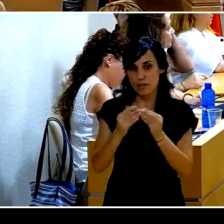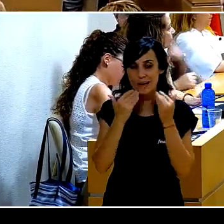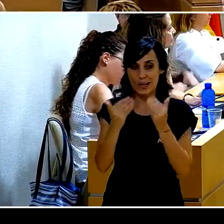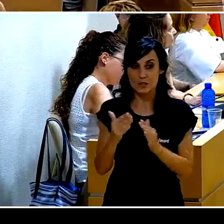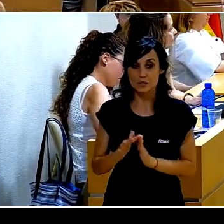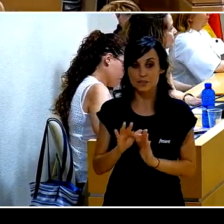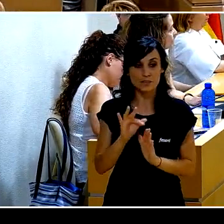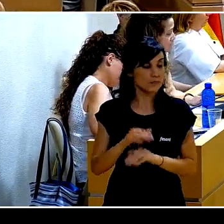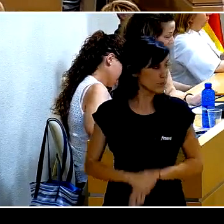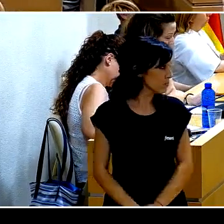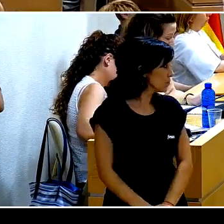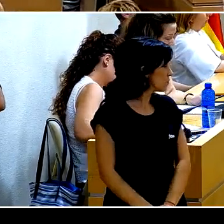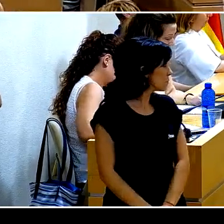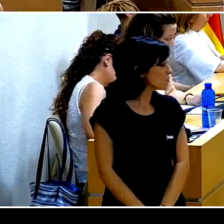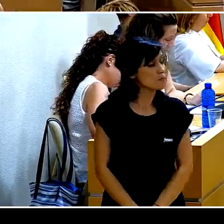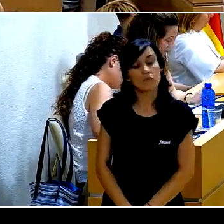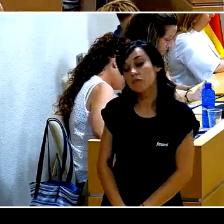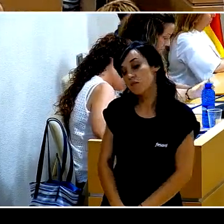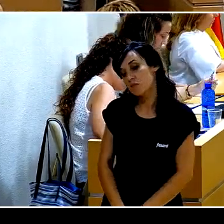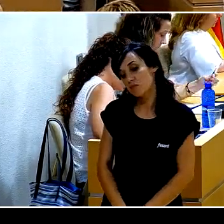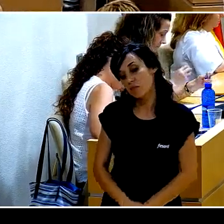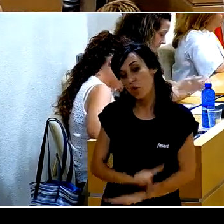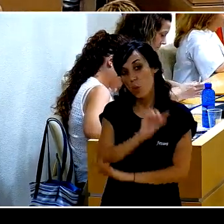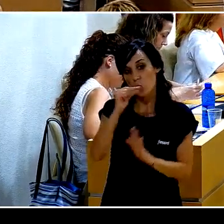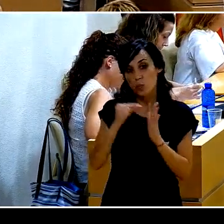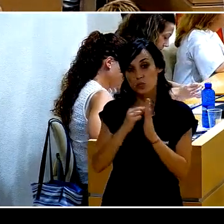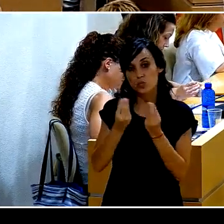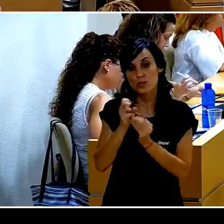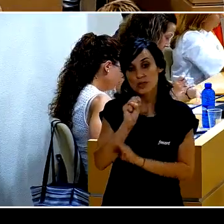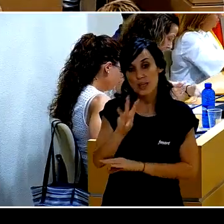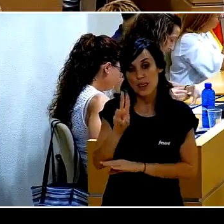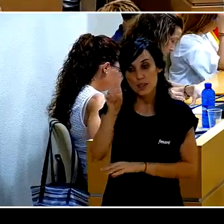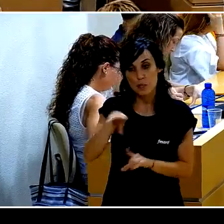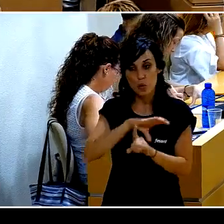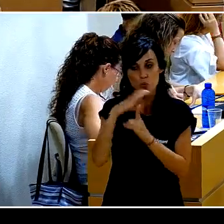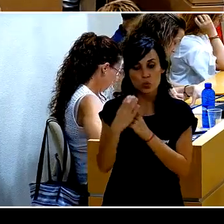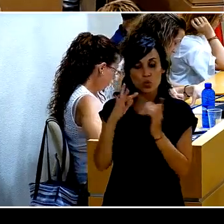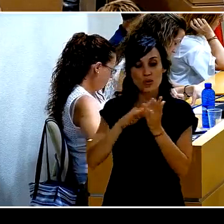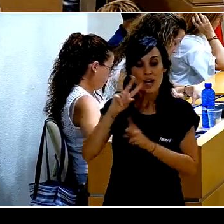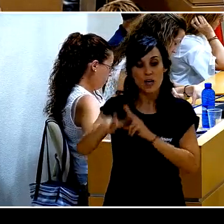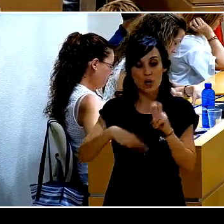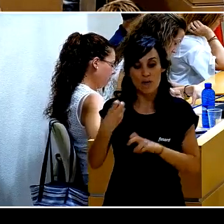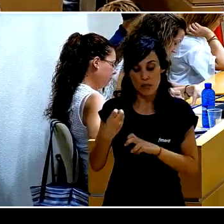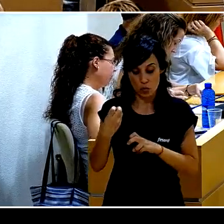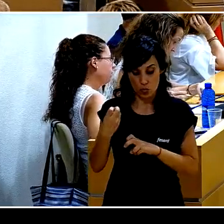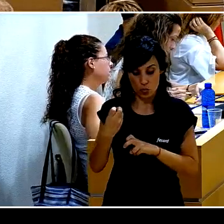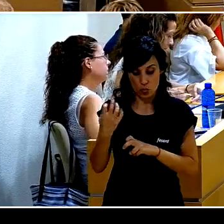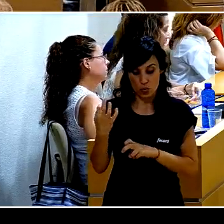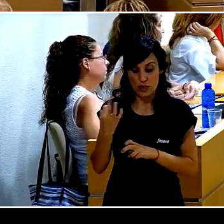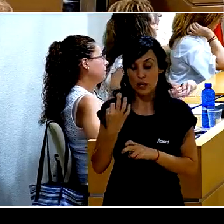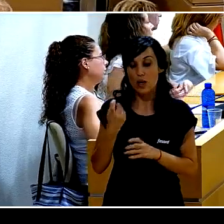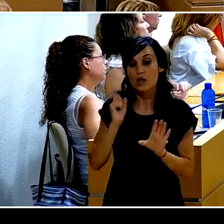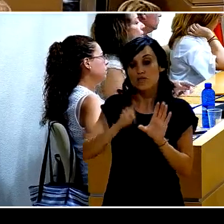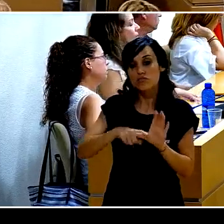gràcies. El punt número 13, que és també de Cultura, se tracta de la renovació de l'adquisició de l'adscripció